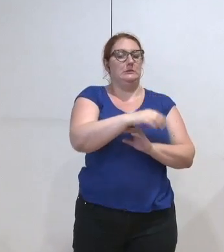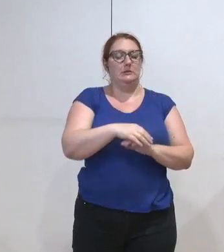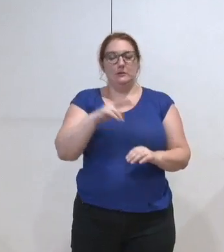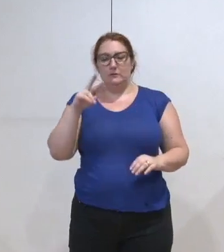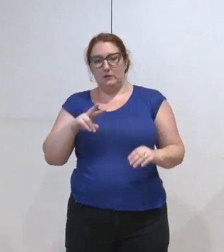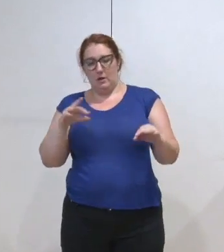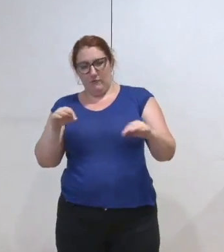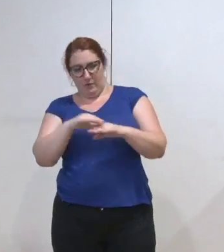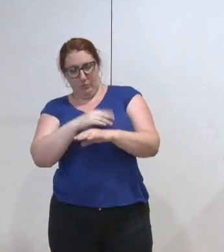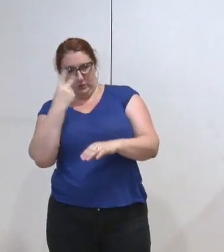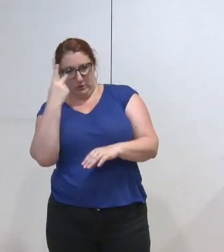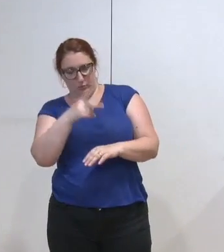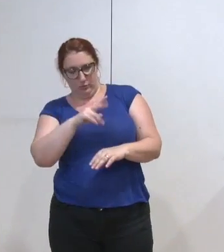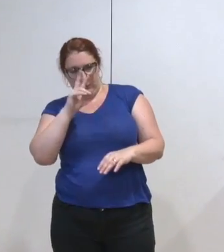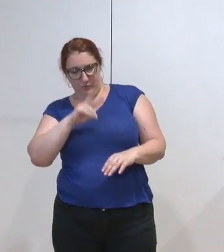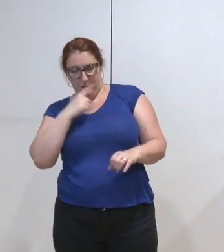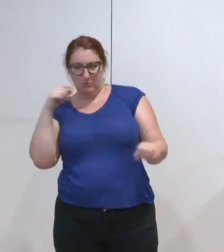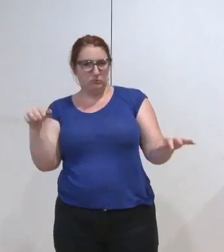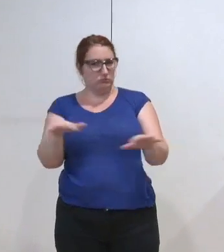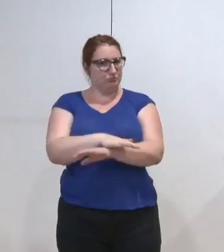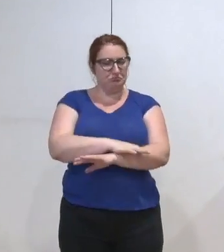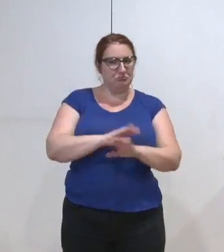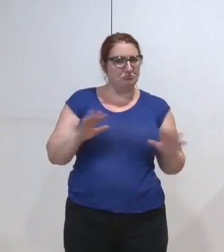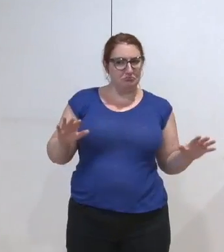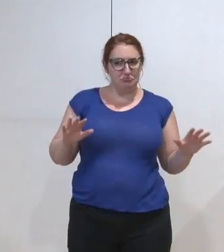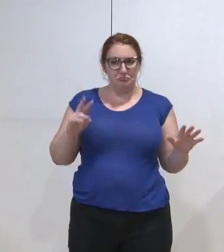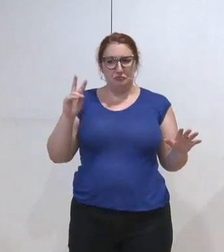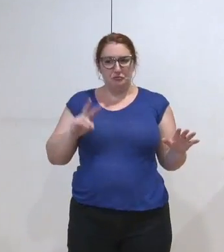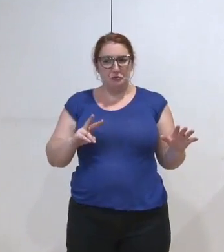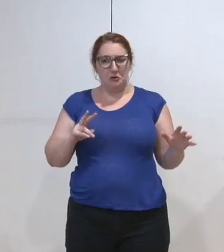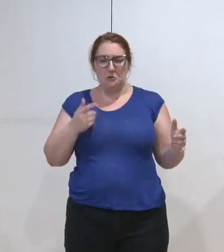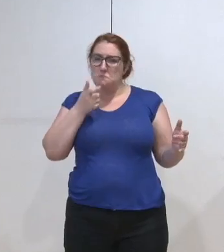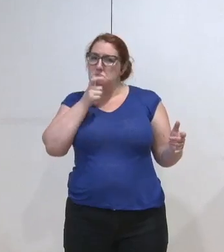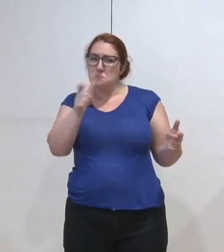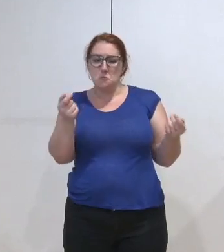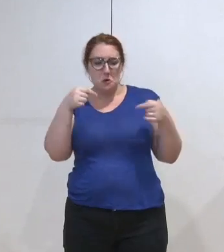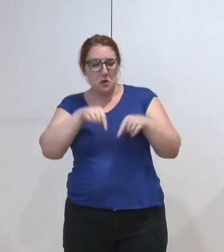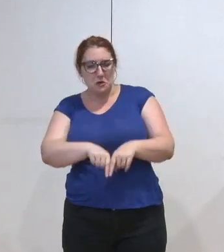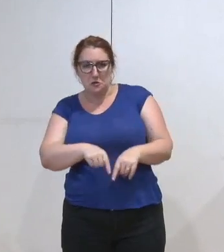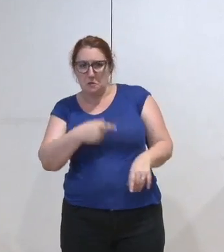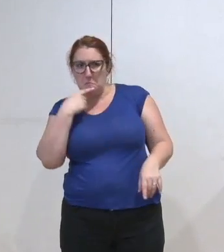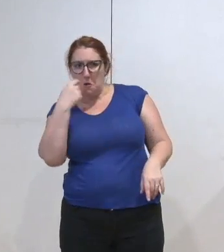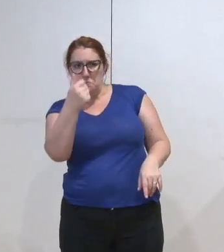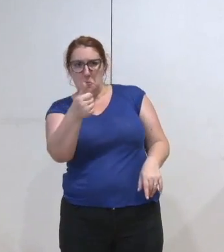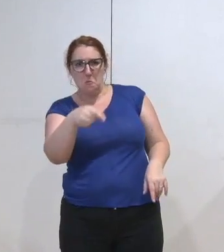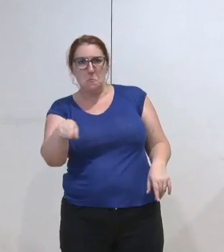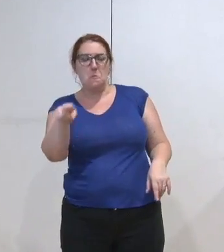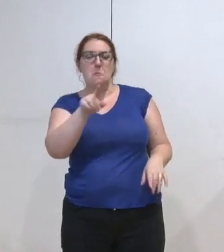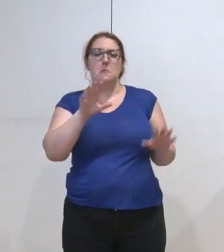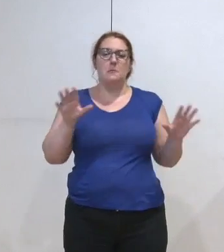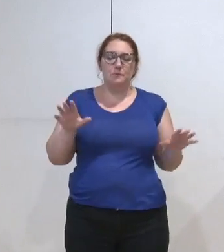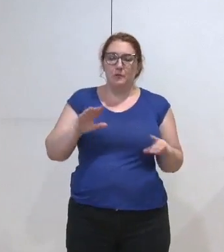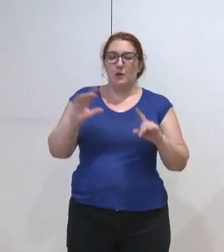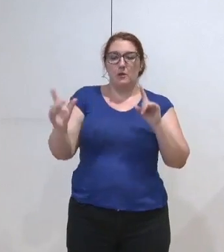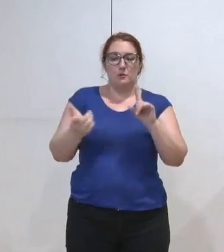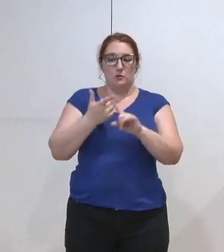pas qui est pas très sensible chez vous d'ailleurs j'entends très peu ce mot d'équité dans votre bouche alors le deuxième point